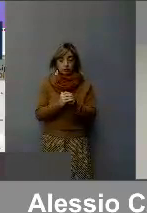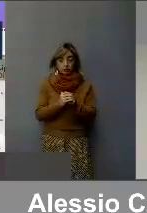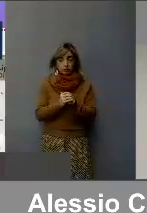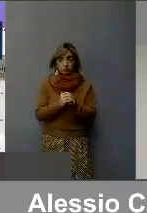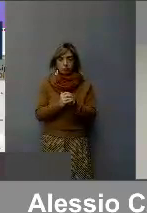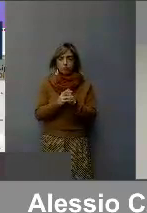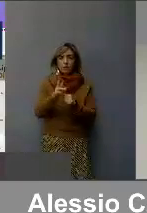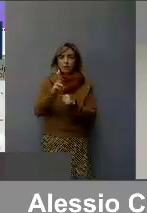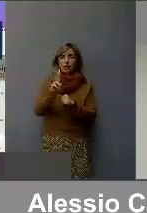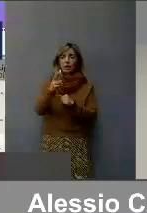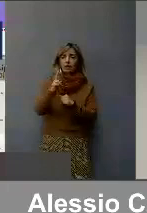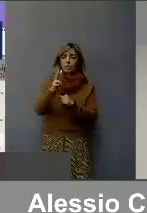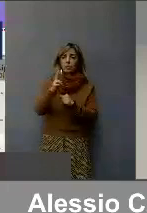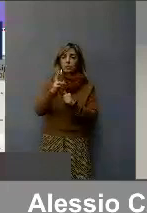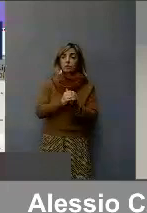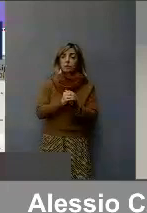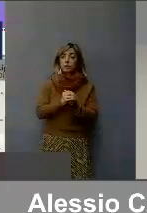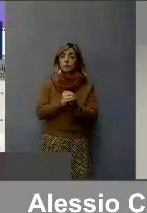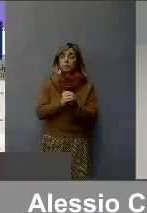consigliere remuzzi